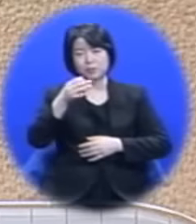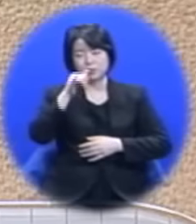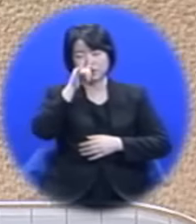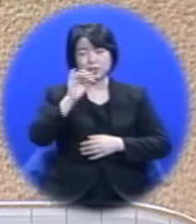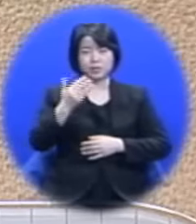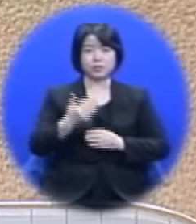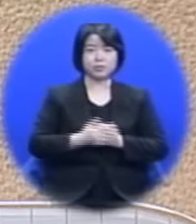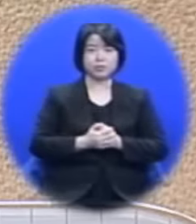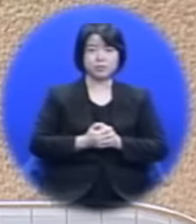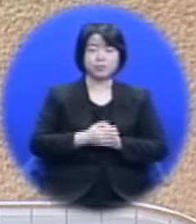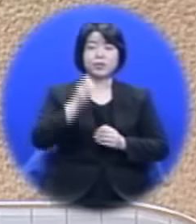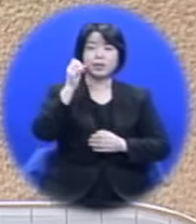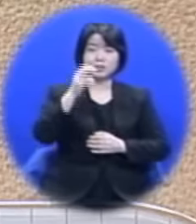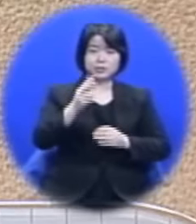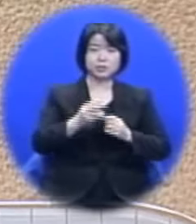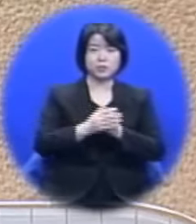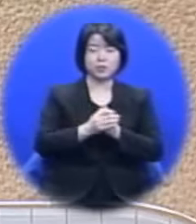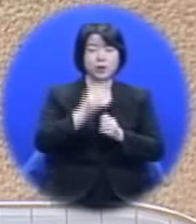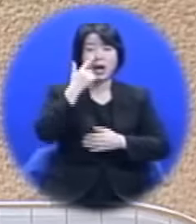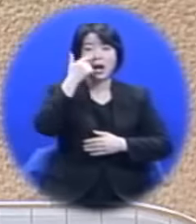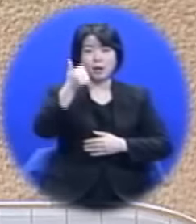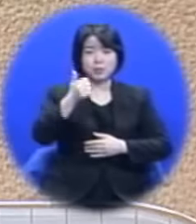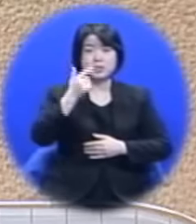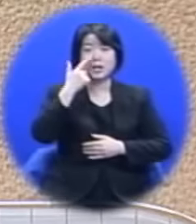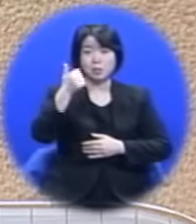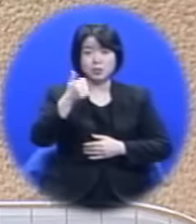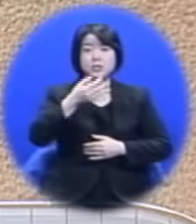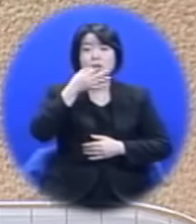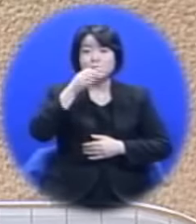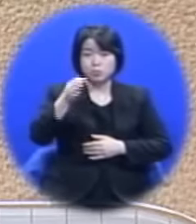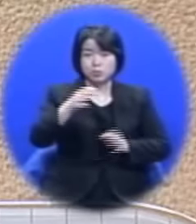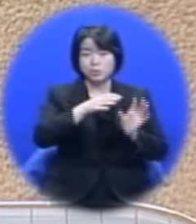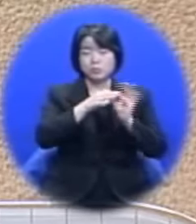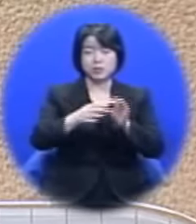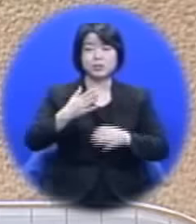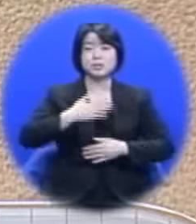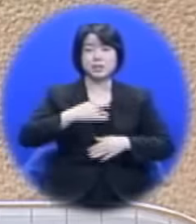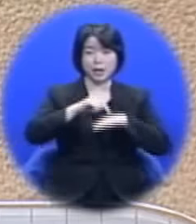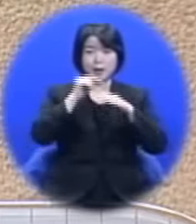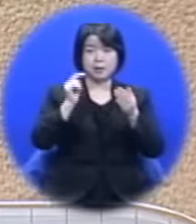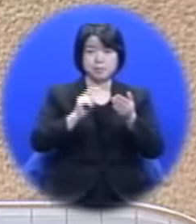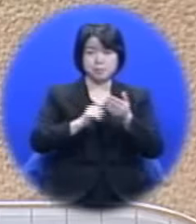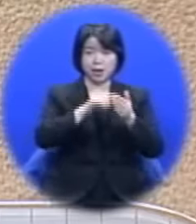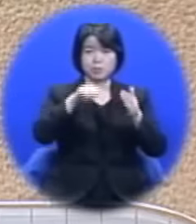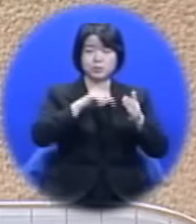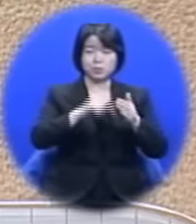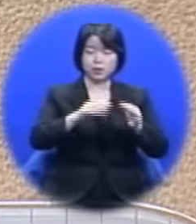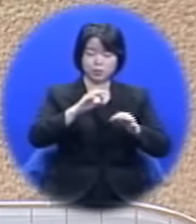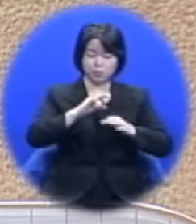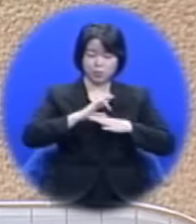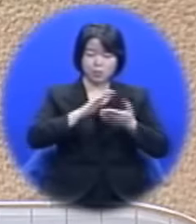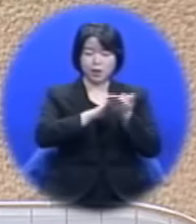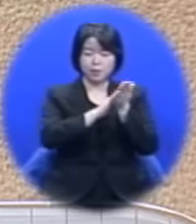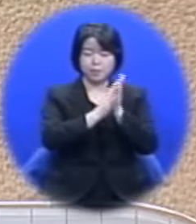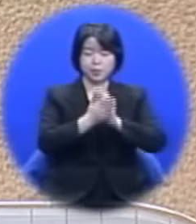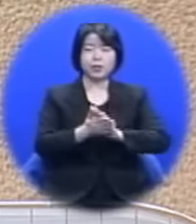달렸어요 그리고 아버지 아버지라고 부르면서 제 마음 안에 놀라운 변화가